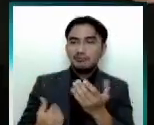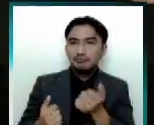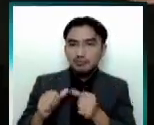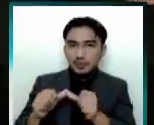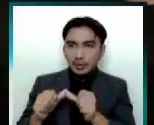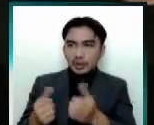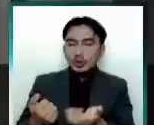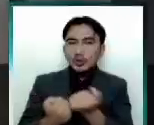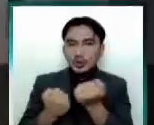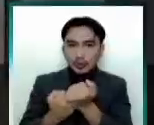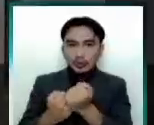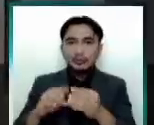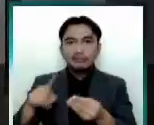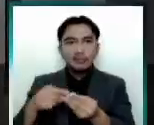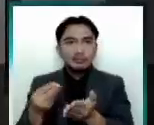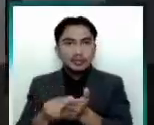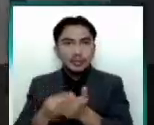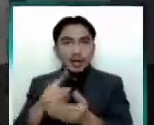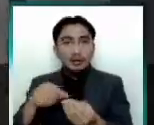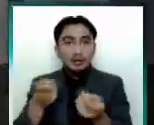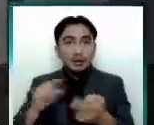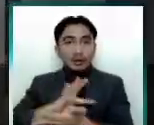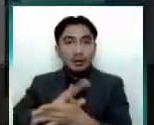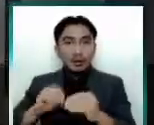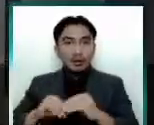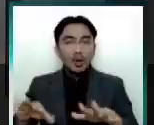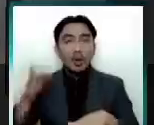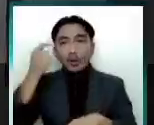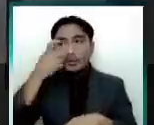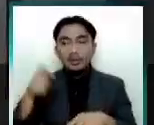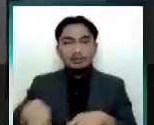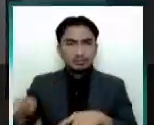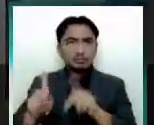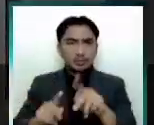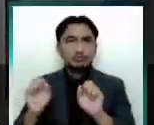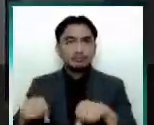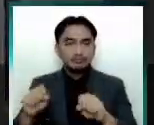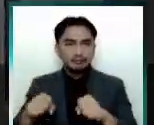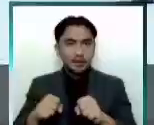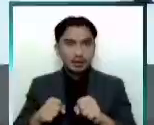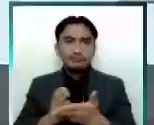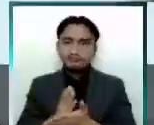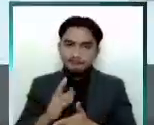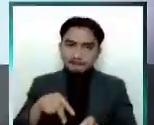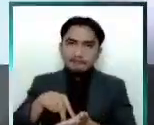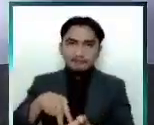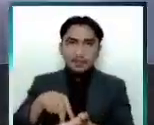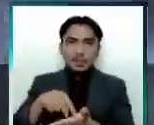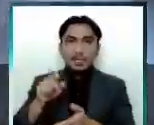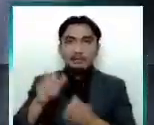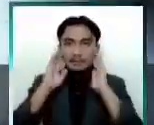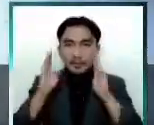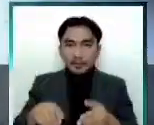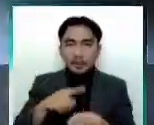sitwasyon at natutunang mamuhay ang publiko nang nariyan ng COVID-19 virus, kaya dapat mas gawing prioridad ang iba pang nangangailangan